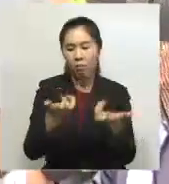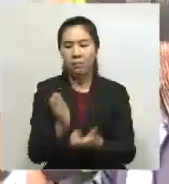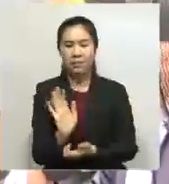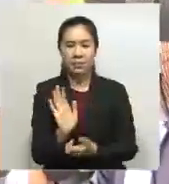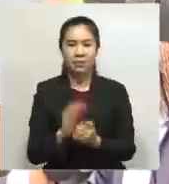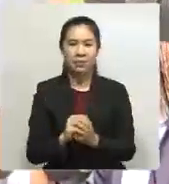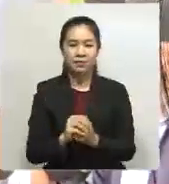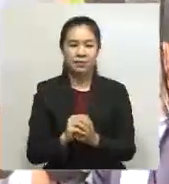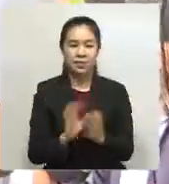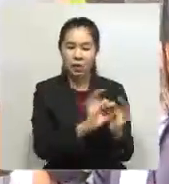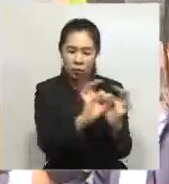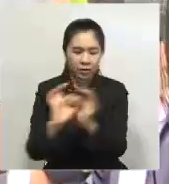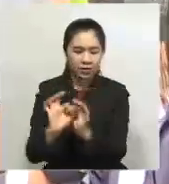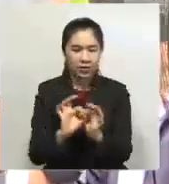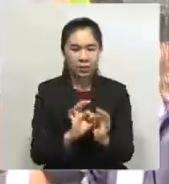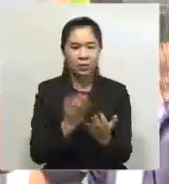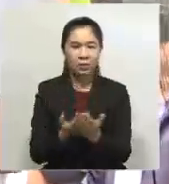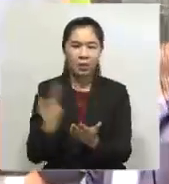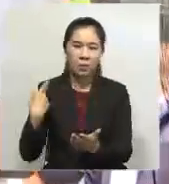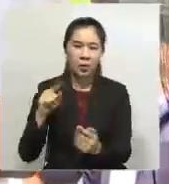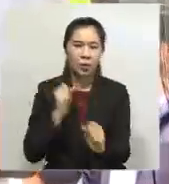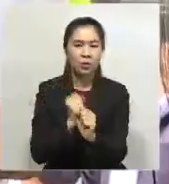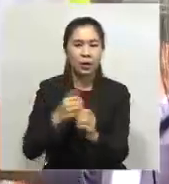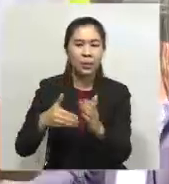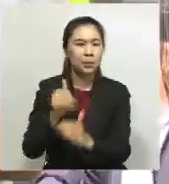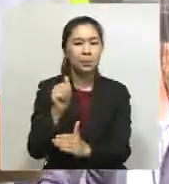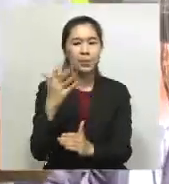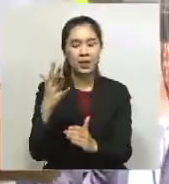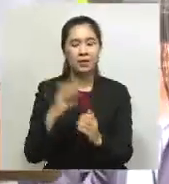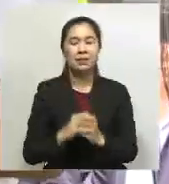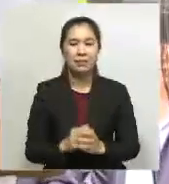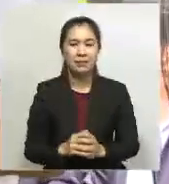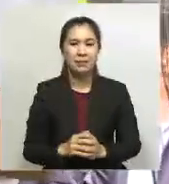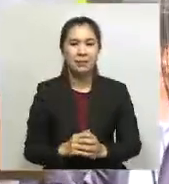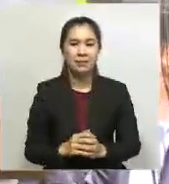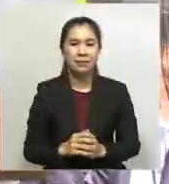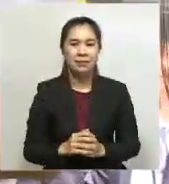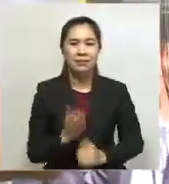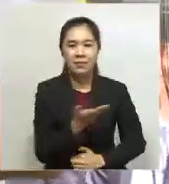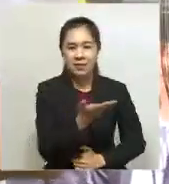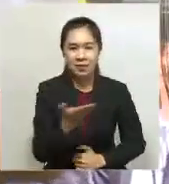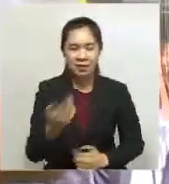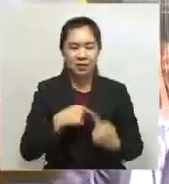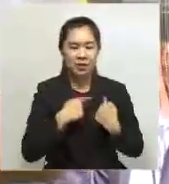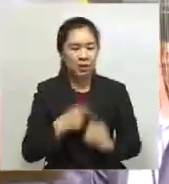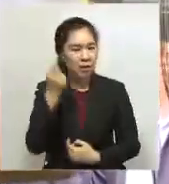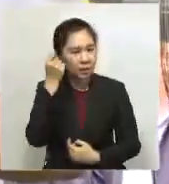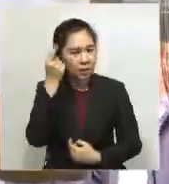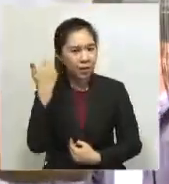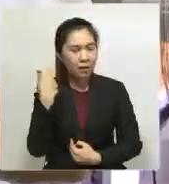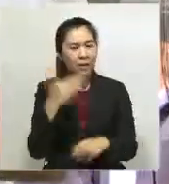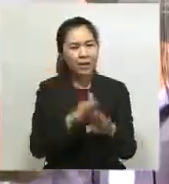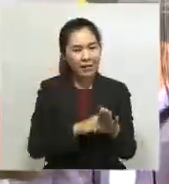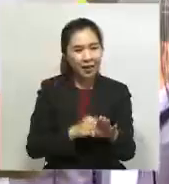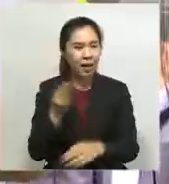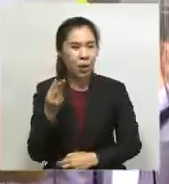มันก็เชื่อมโยงกันไม่ได้มันก็เพิ่มมูลค่าไม่ได้นี่หลักการทำงานของรัฐบาลนี้เป็นอย่างนี้นะครับก็ขอให้เห็นใจเข้าใจด้วยบางอย่างมันช้าบางอย่